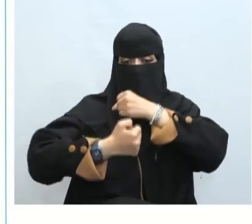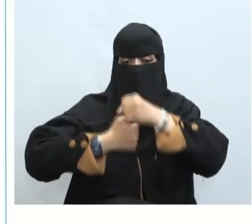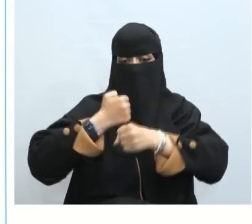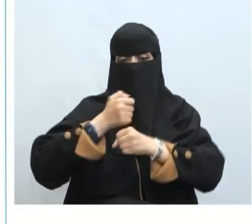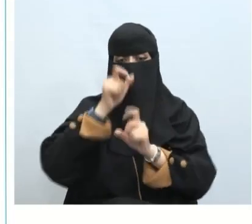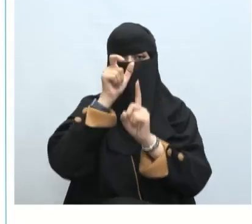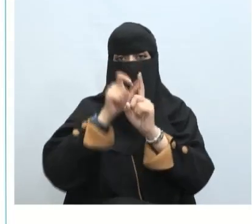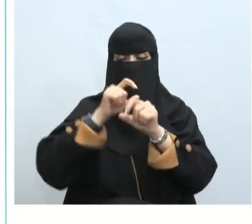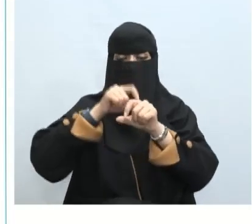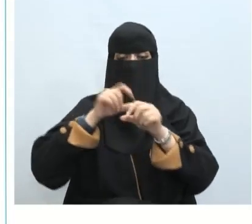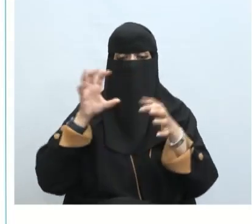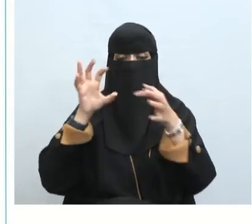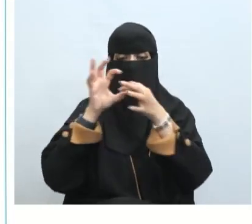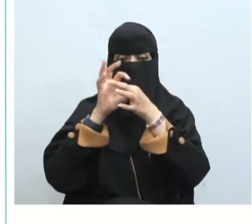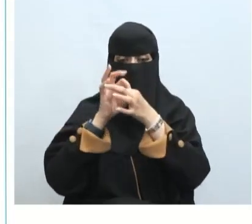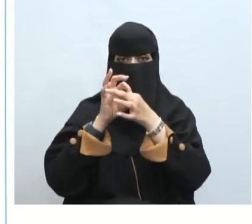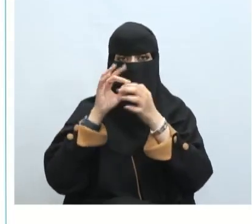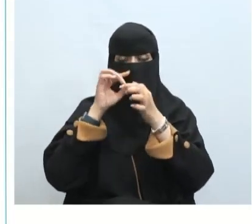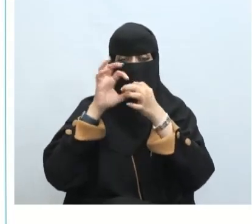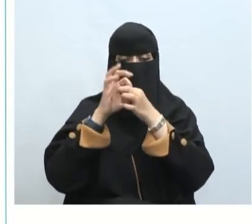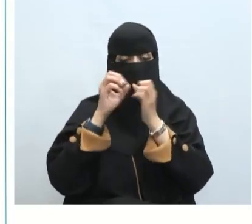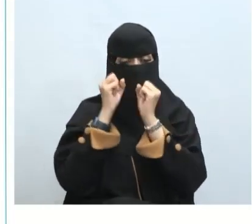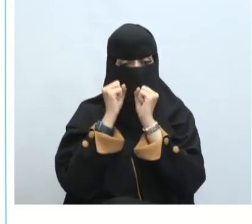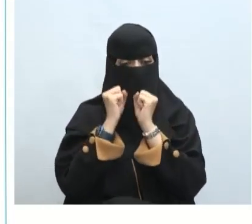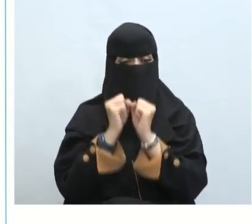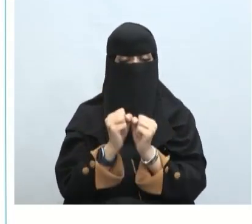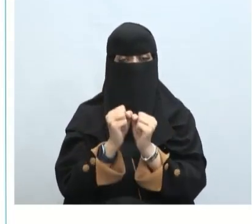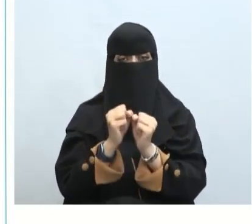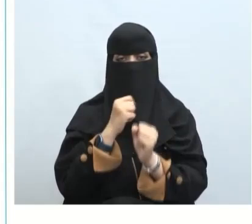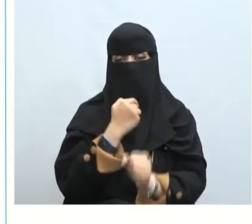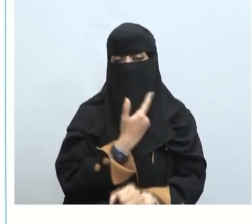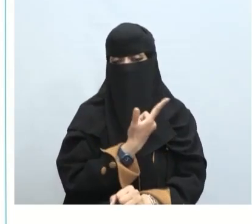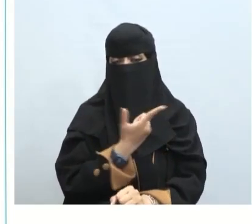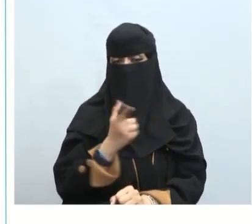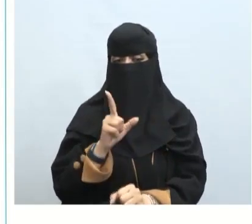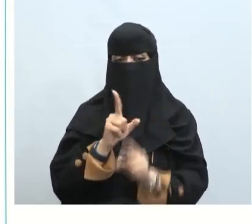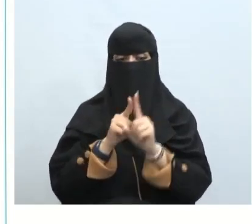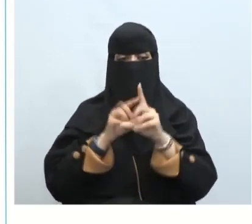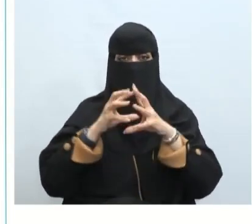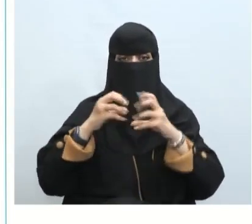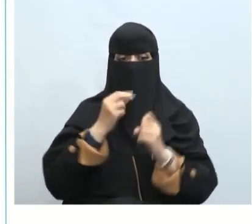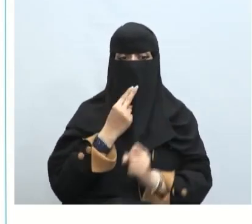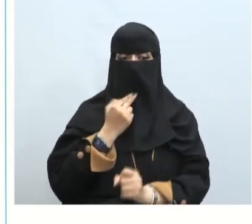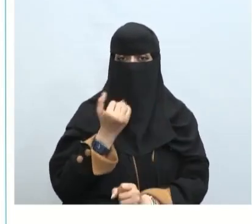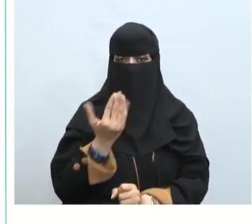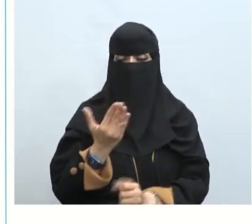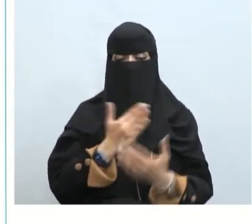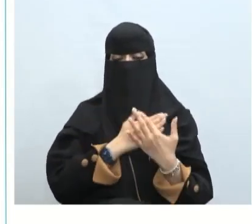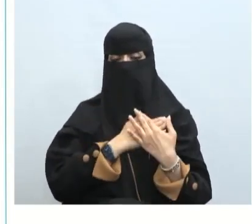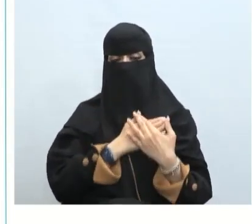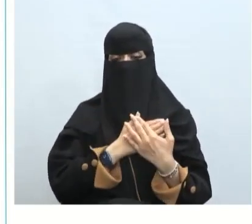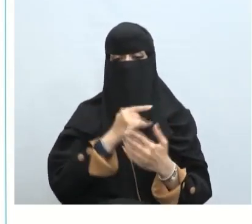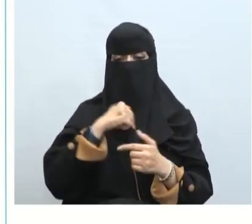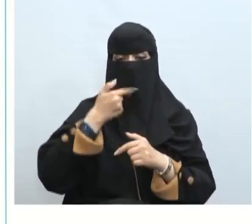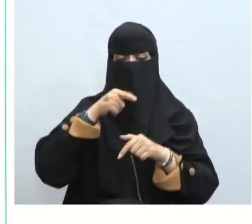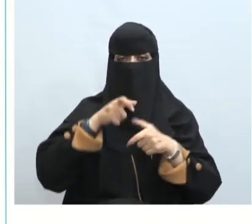العمل التطوعي هو ممارسه انسانيه ارتبطت ارتباط وثيق بكل معاني